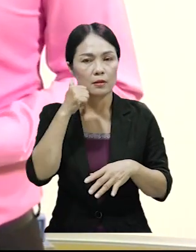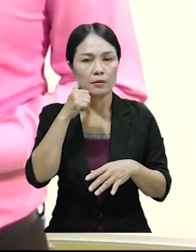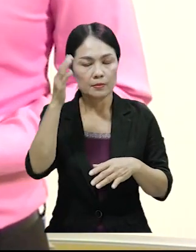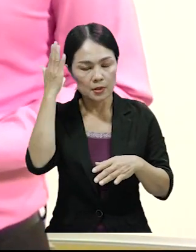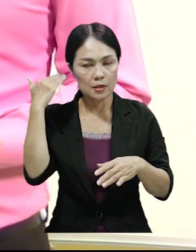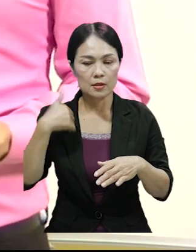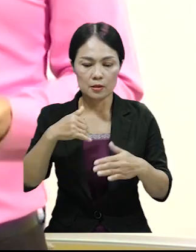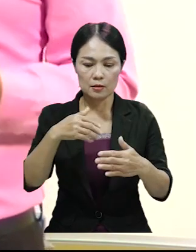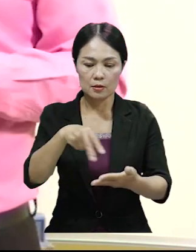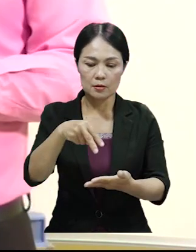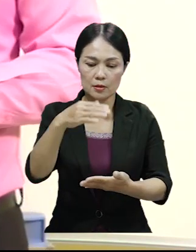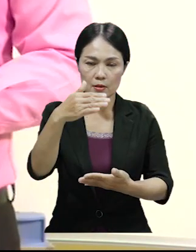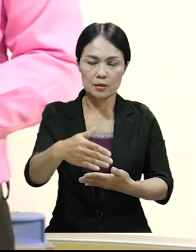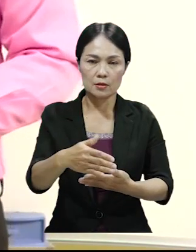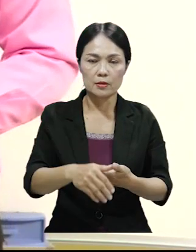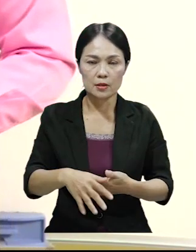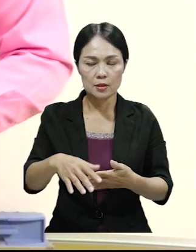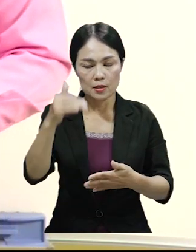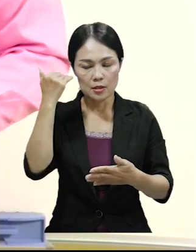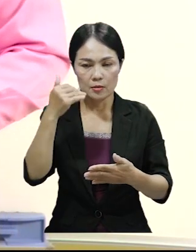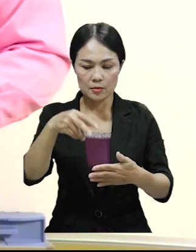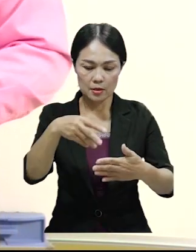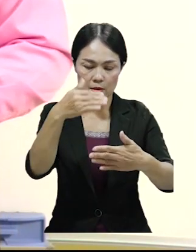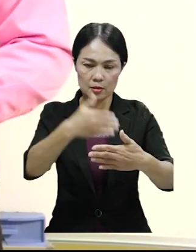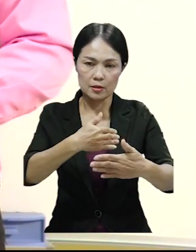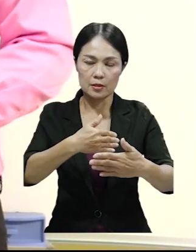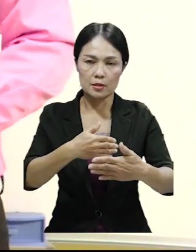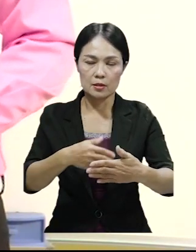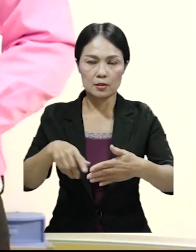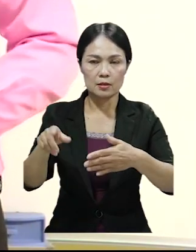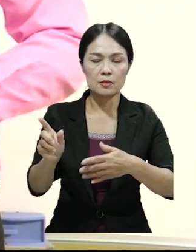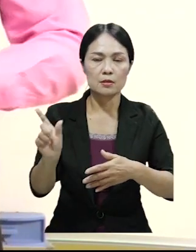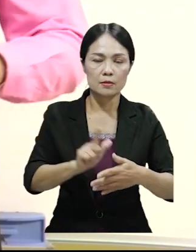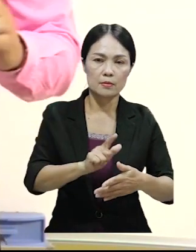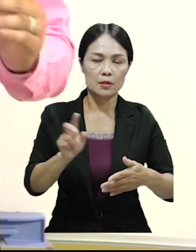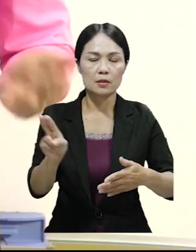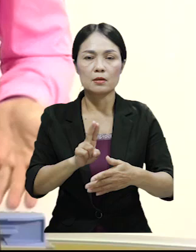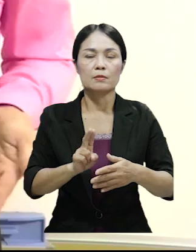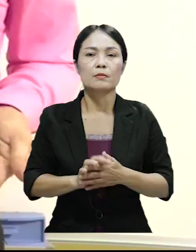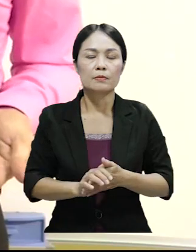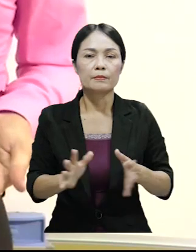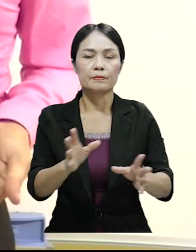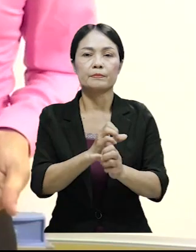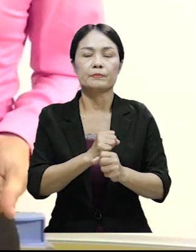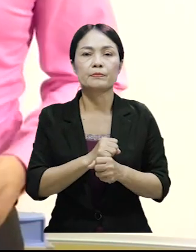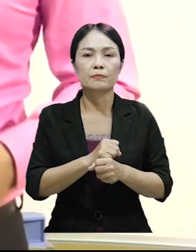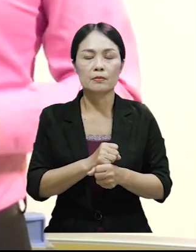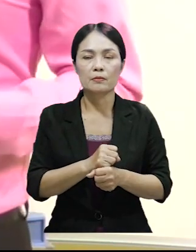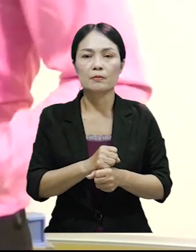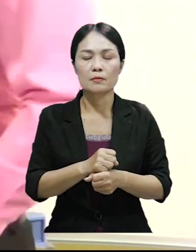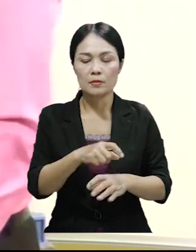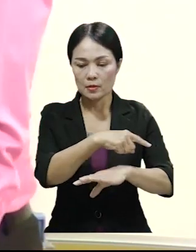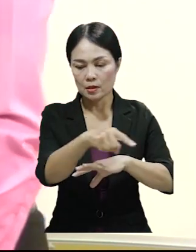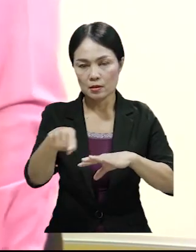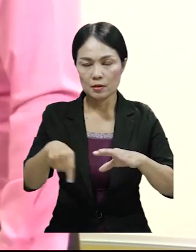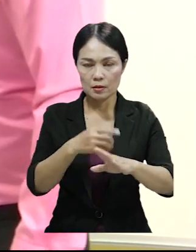ងមុខខាងប្រុសរួមពីខាងក្រោយឬក៏ងាកទៅឆ្វេងឬងាកទៅស្ដាំក៏បានដែរដោយរួមព័ទ្ធ